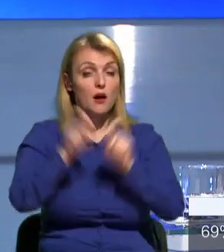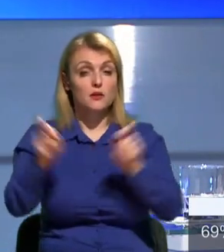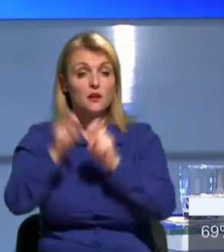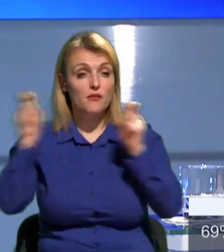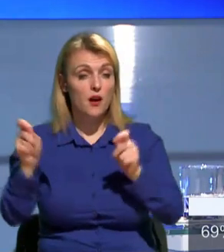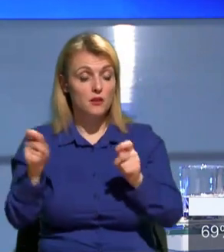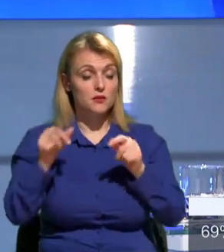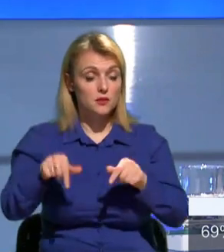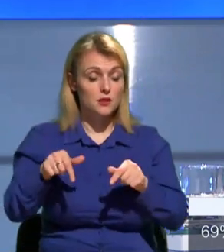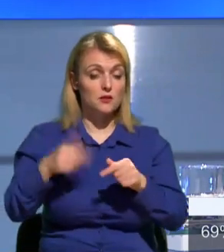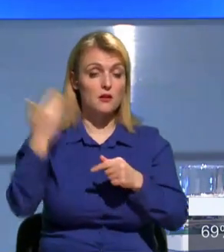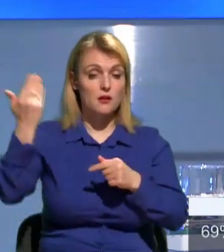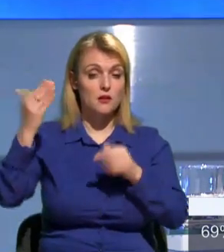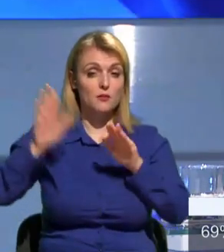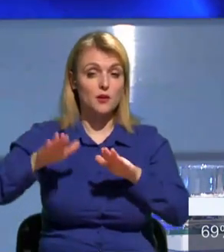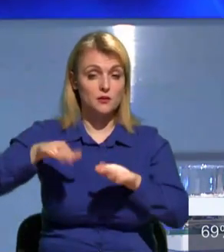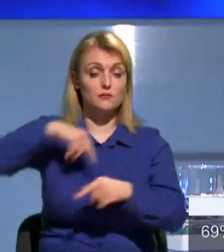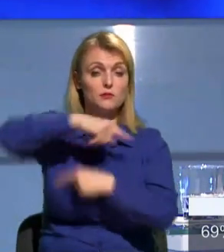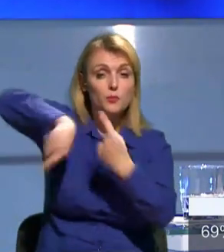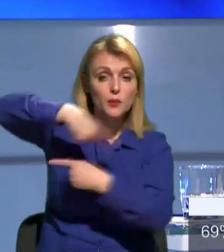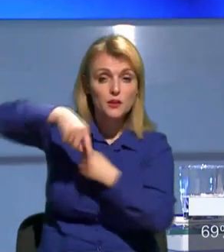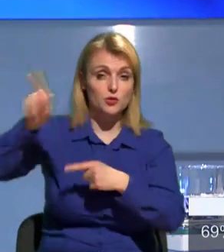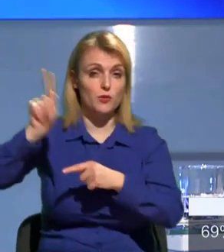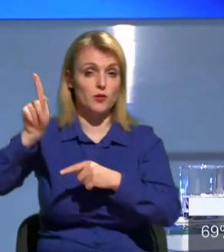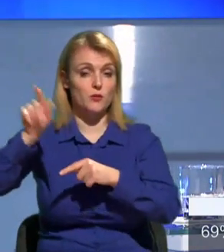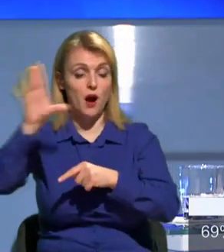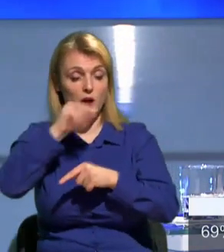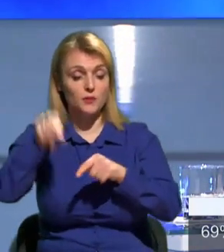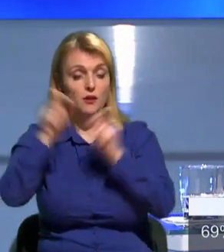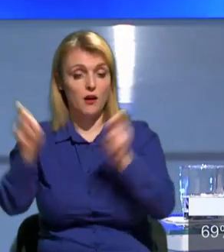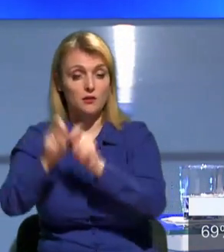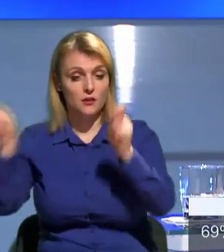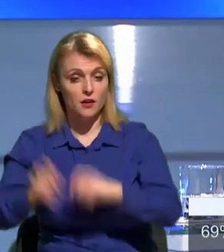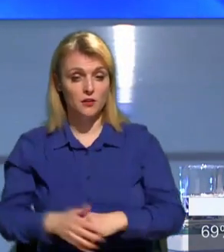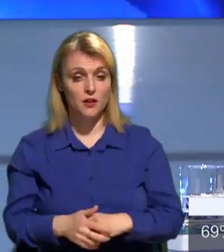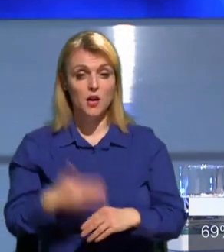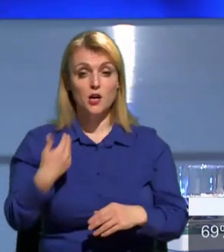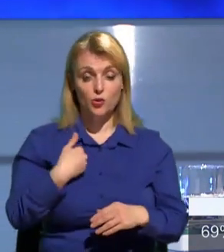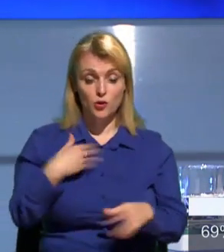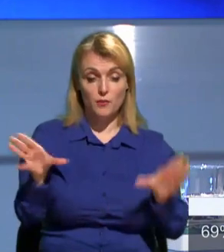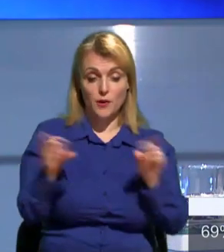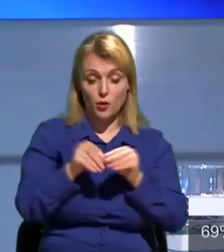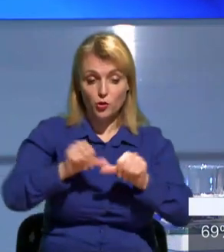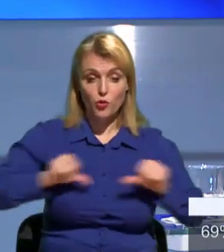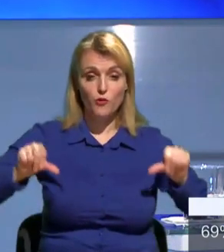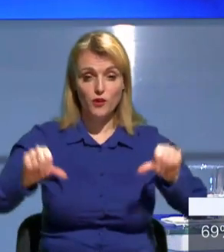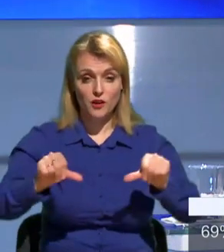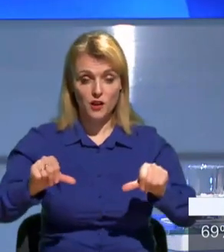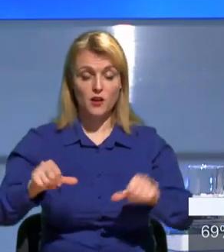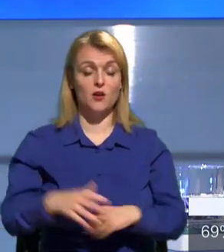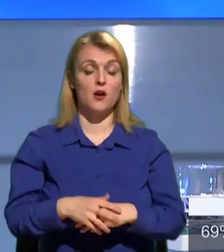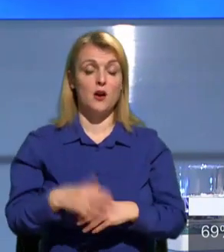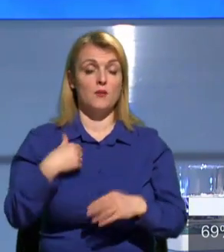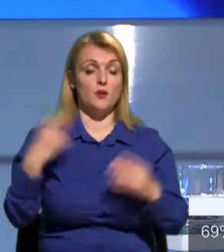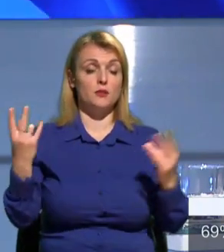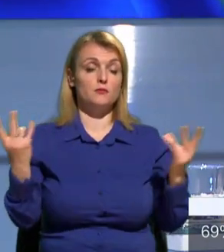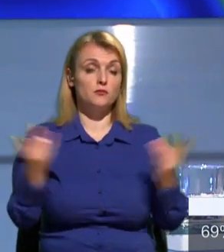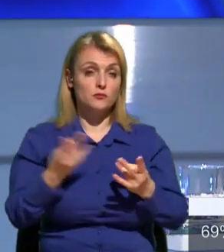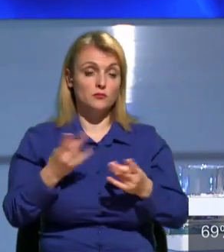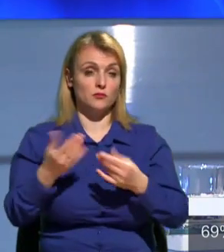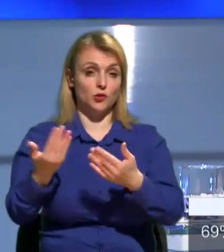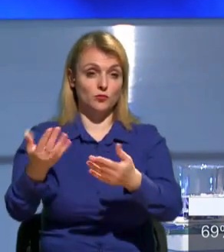programe, unele lansate deja, altele schițate de noi împreună cu guvernul, eu cred că ne vor ajuta ca să rezolvăm această